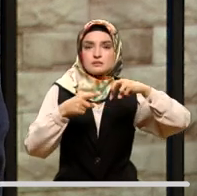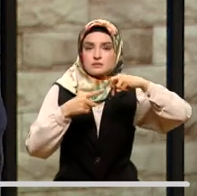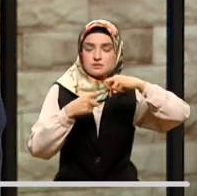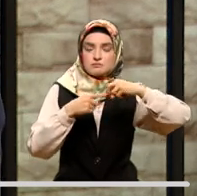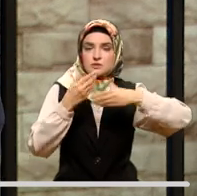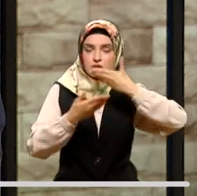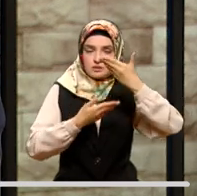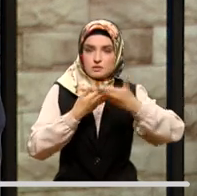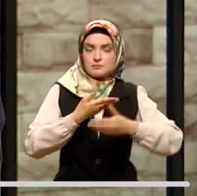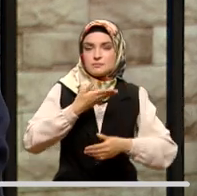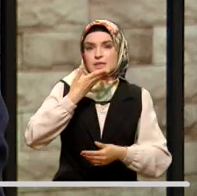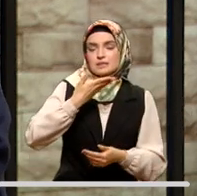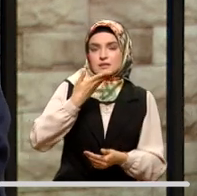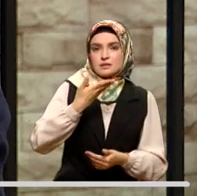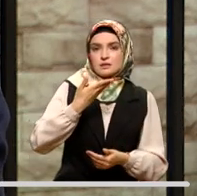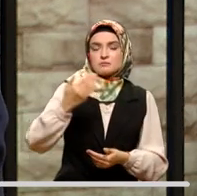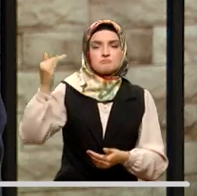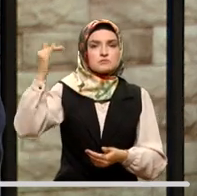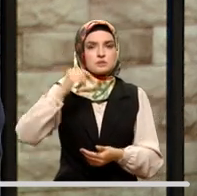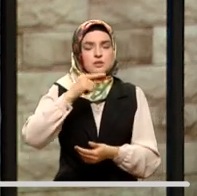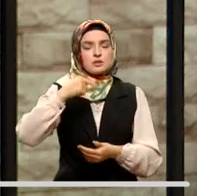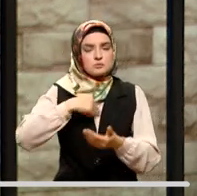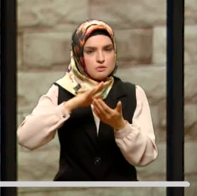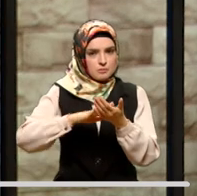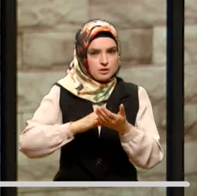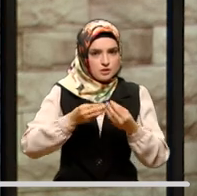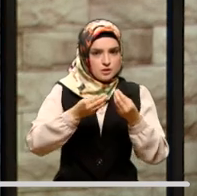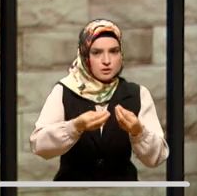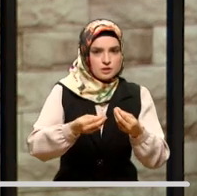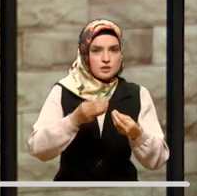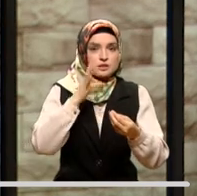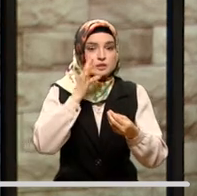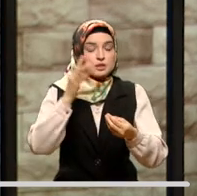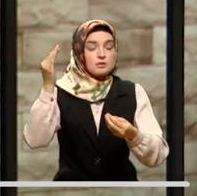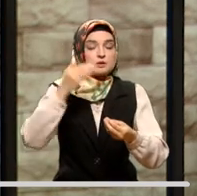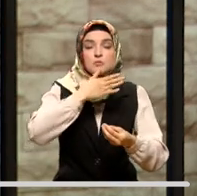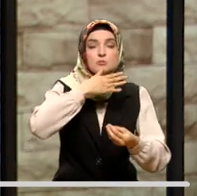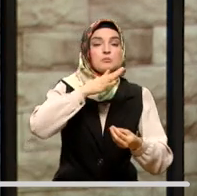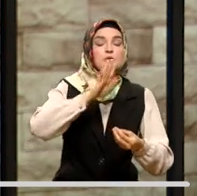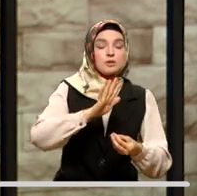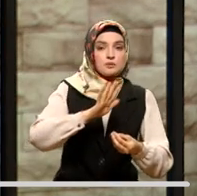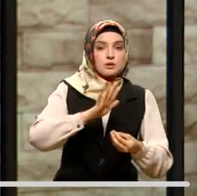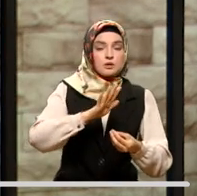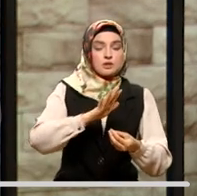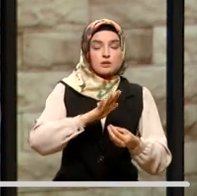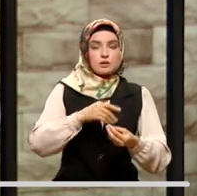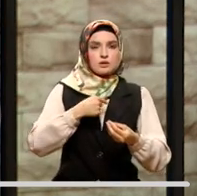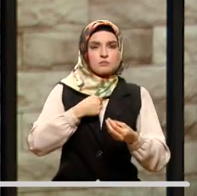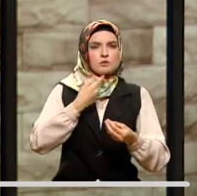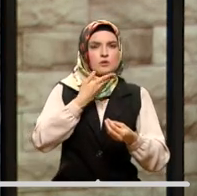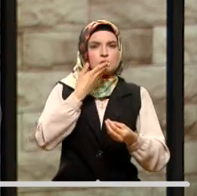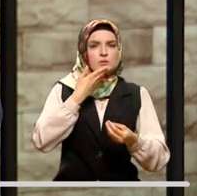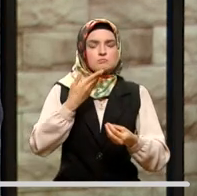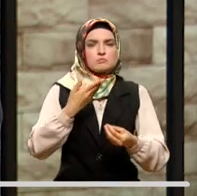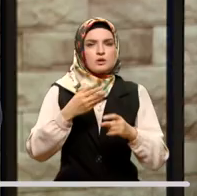Hızır mesela işte gelir bize bereket verir, kimin geleceği belli olmaz, kimin Hızır olduğu belli olmaz. Ben mesela Hızır